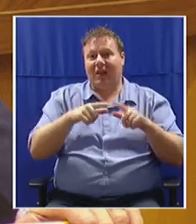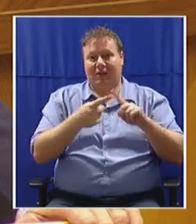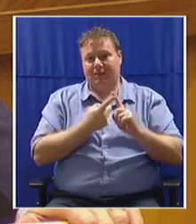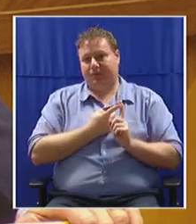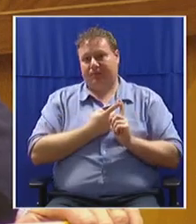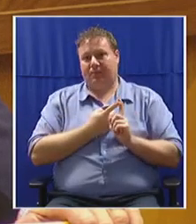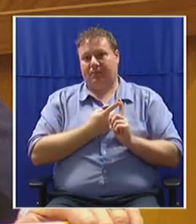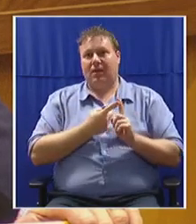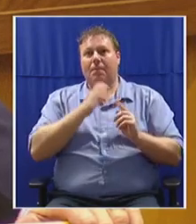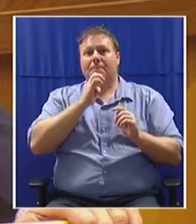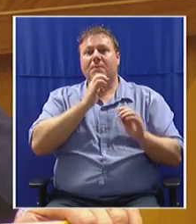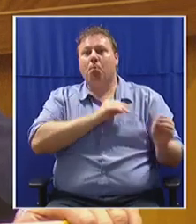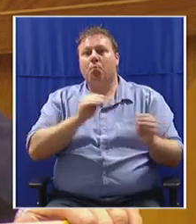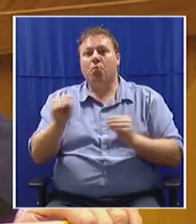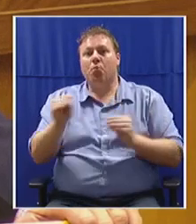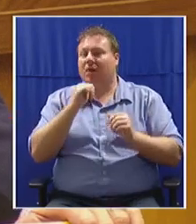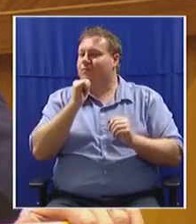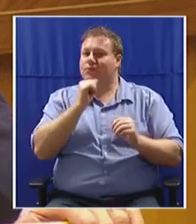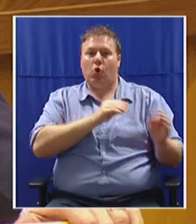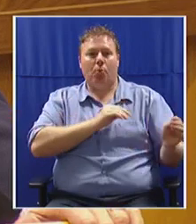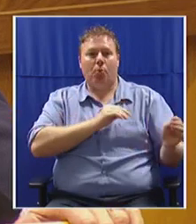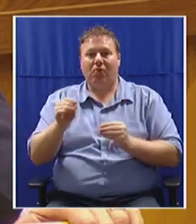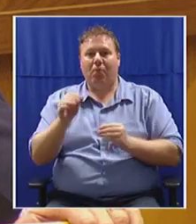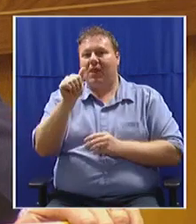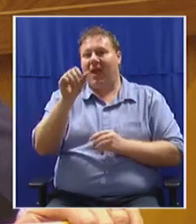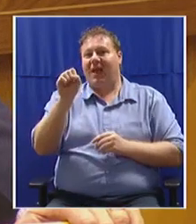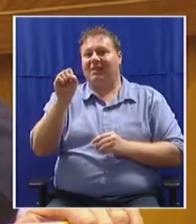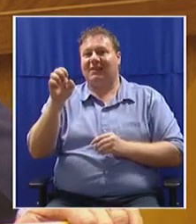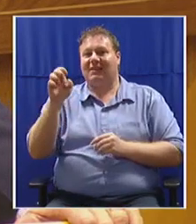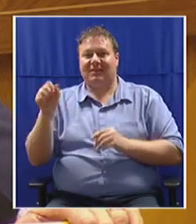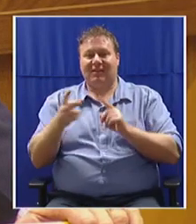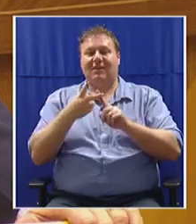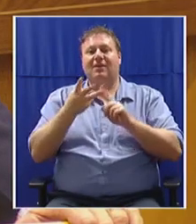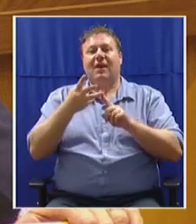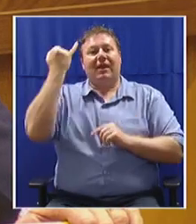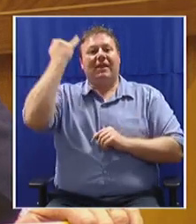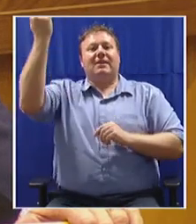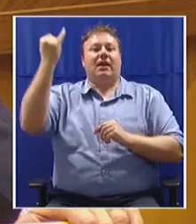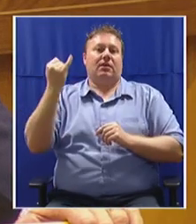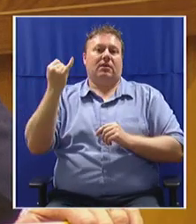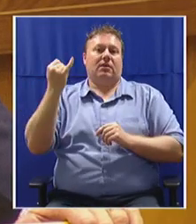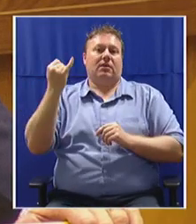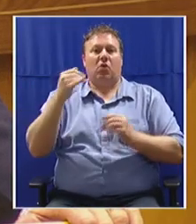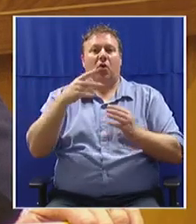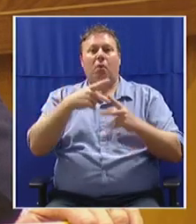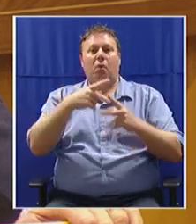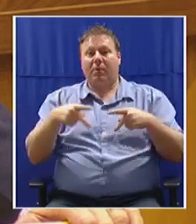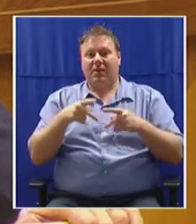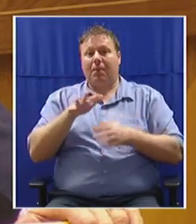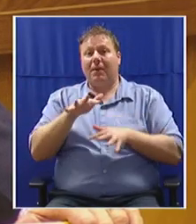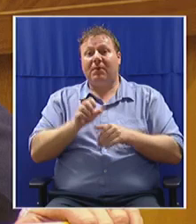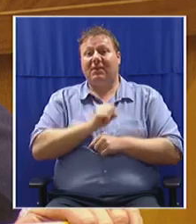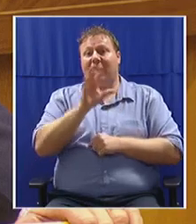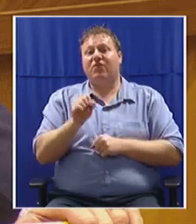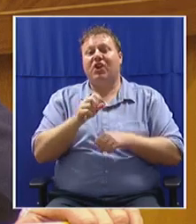as sowel as intellektuele eiendom. En daarom moet die mense van Suid-Afrika verstaan, dat